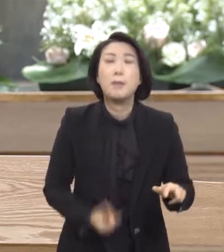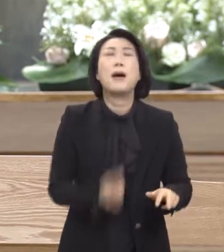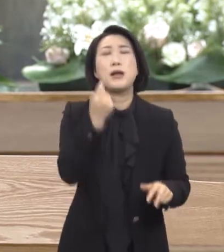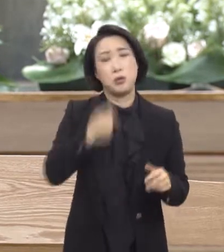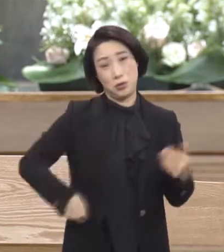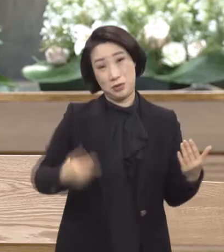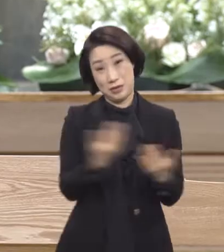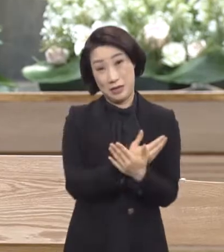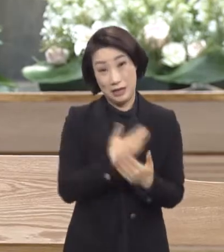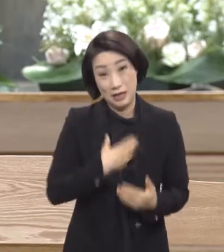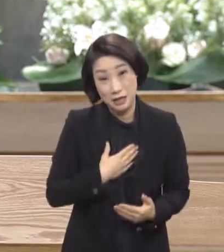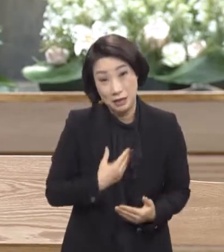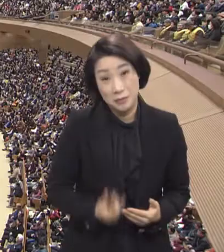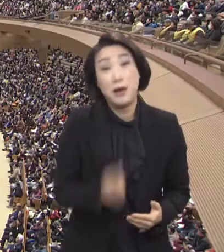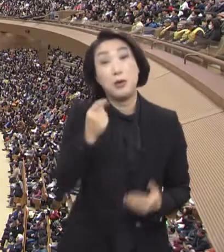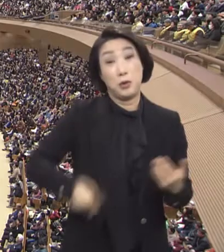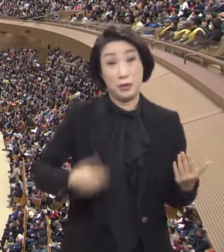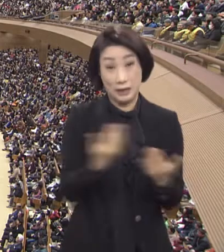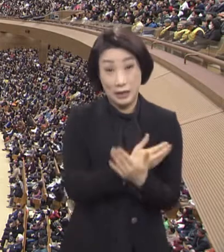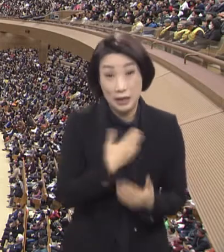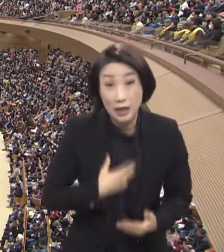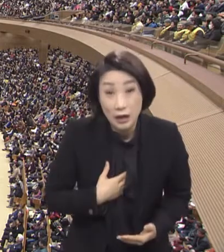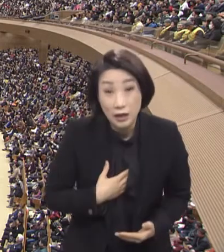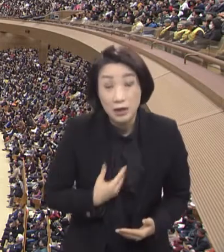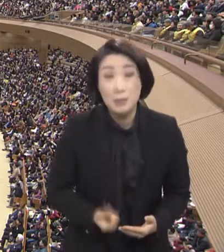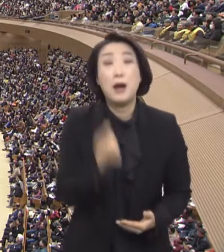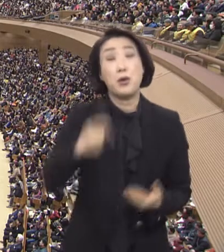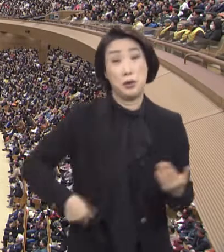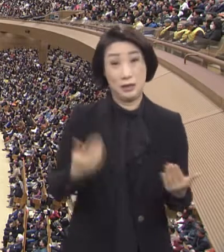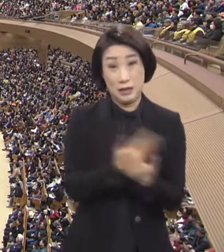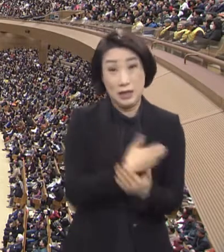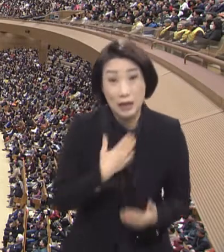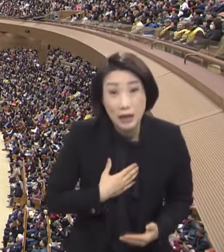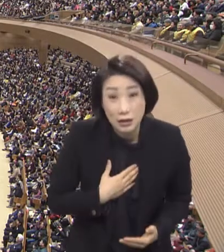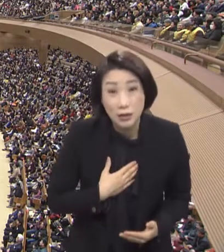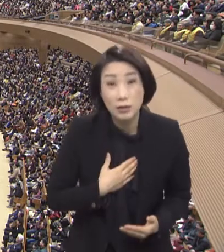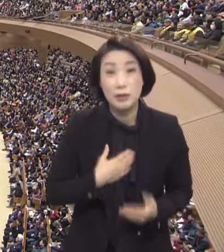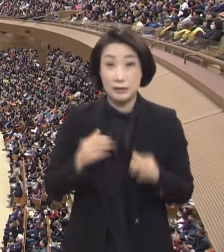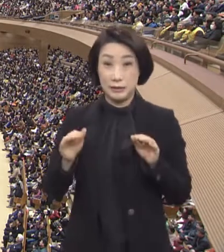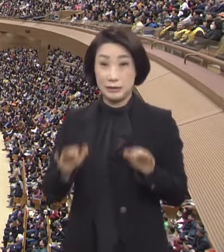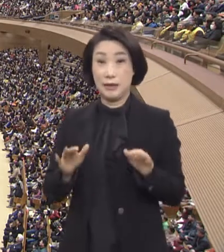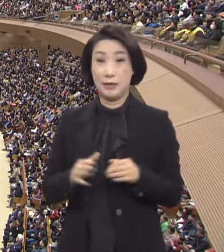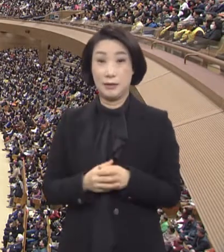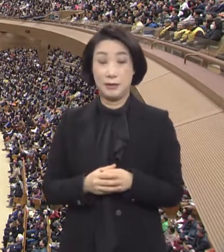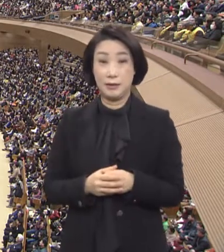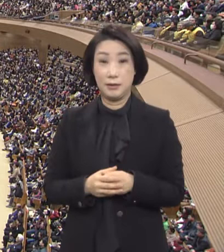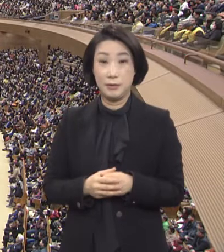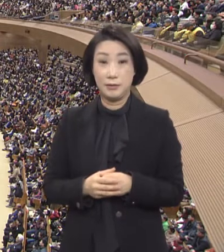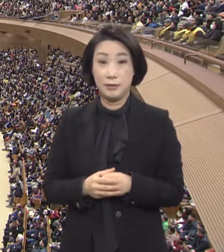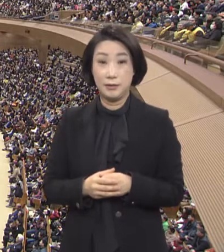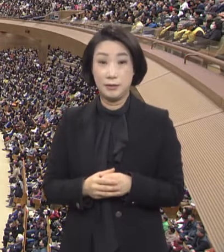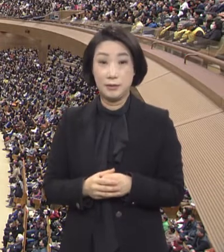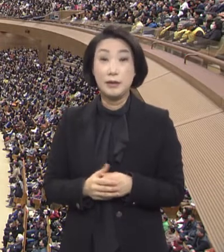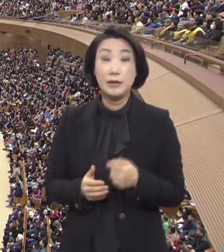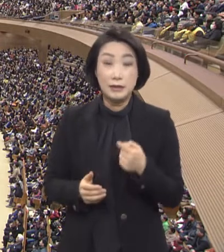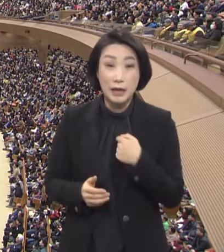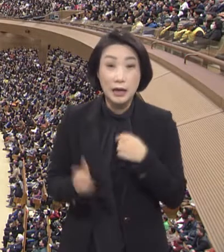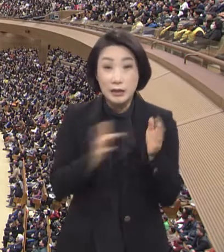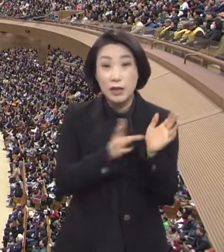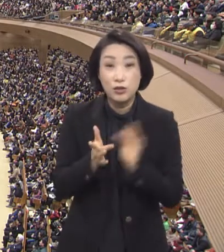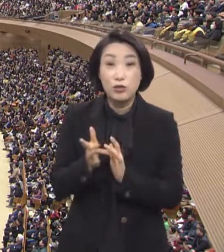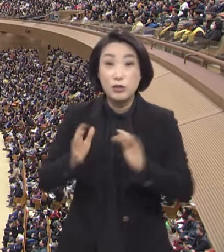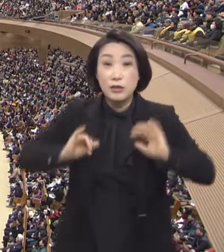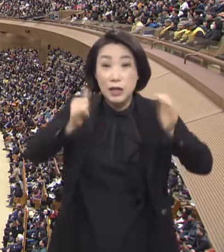해. 아멘. 빨리 해. 아멘. 빨리 해. 아멘. 자, 여기 내가